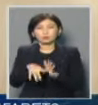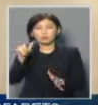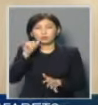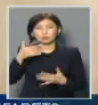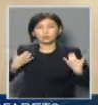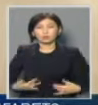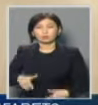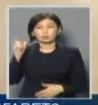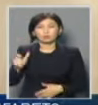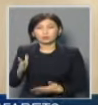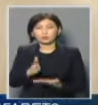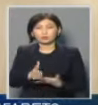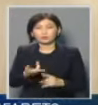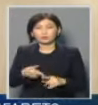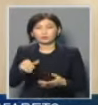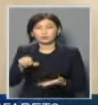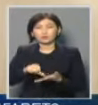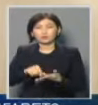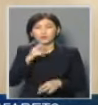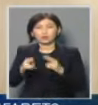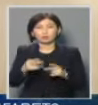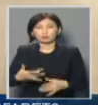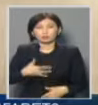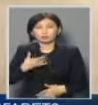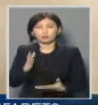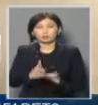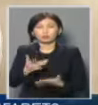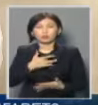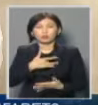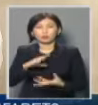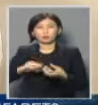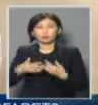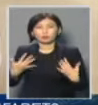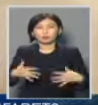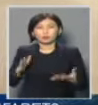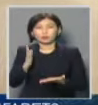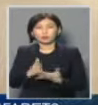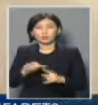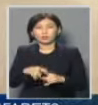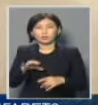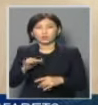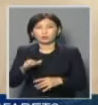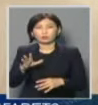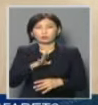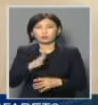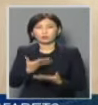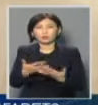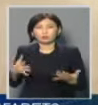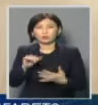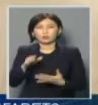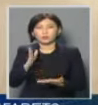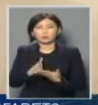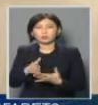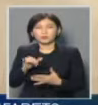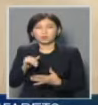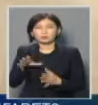для организма человека. Пациенты жалуются на тошноту, учащенное сердцебиение, общую слабость. Айкос содержит пластик биполимера.